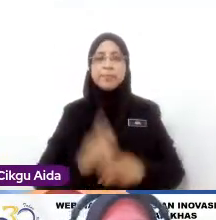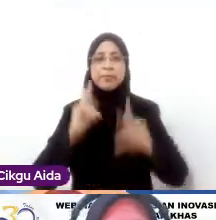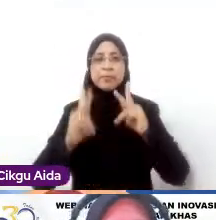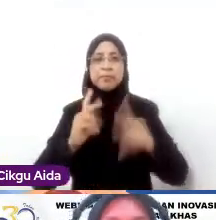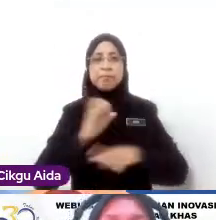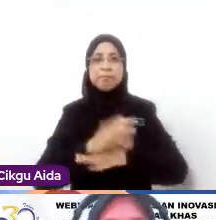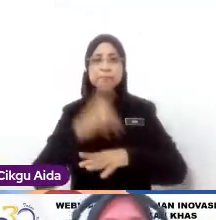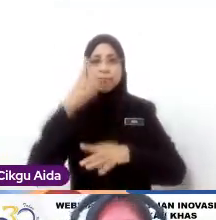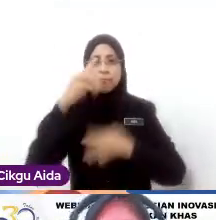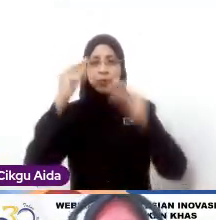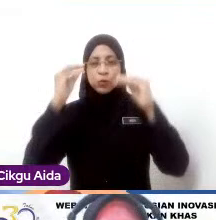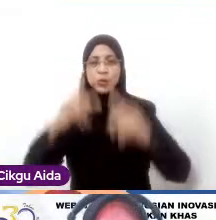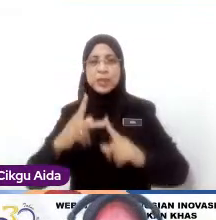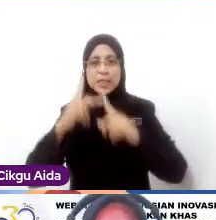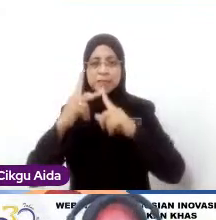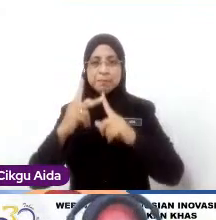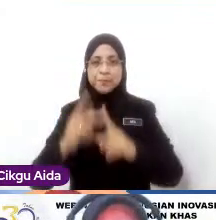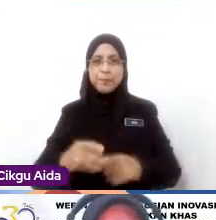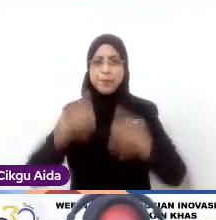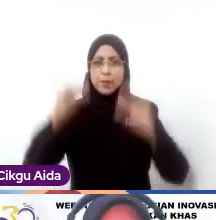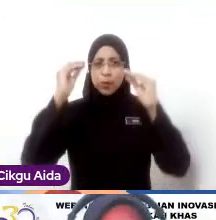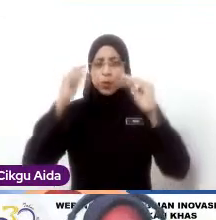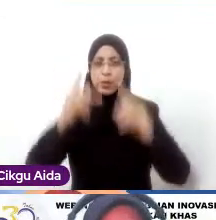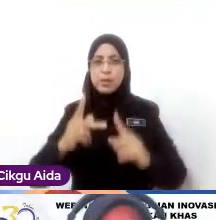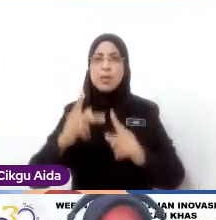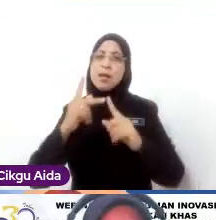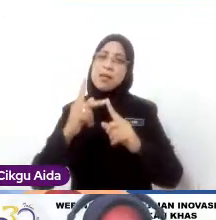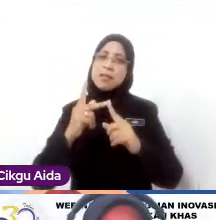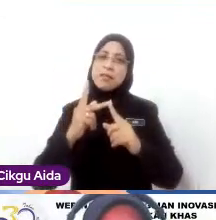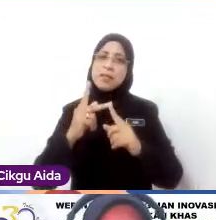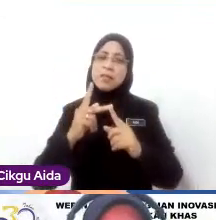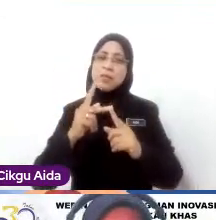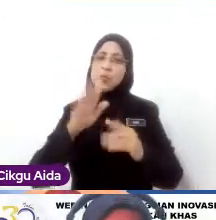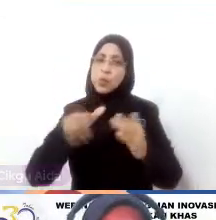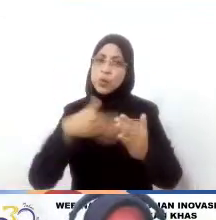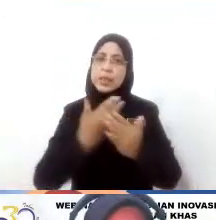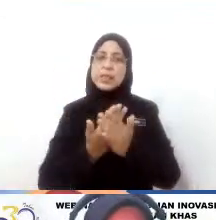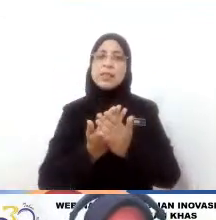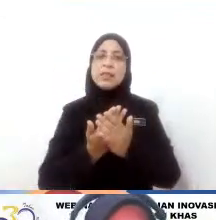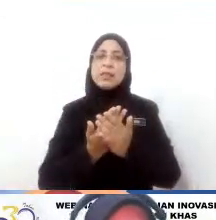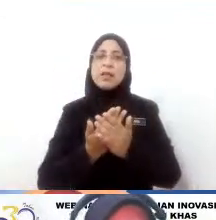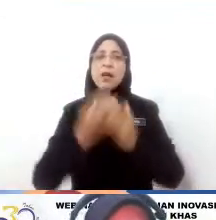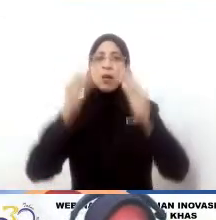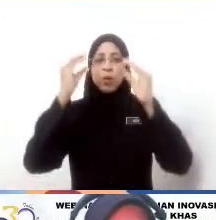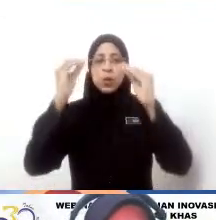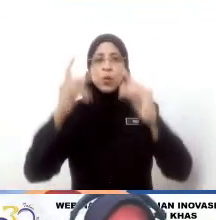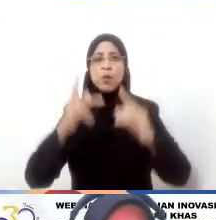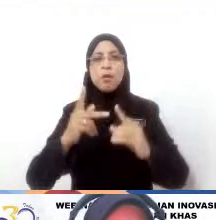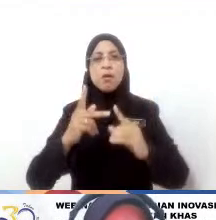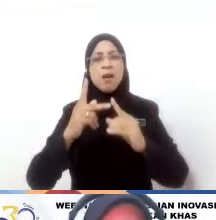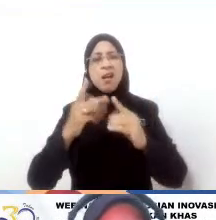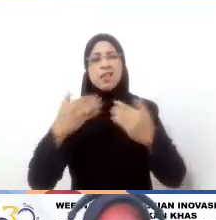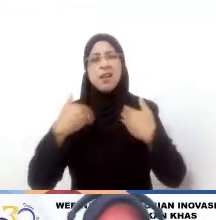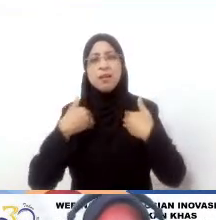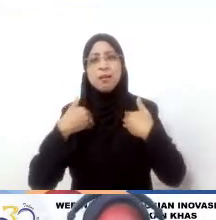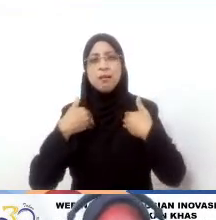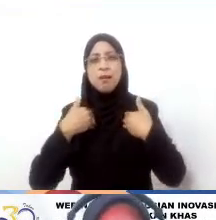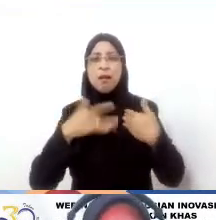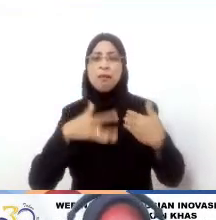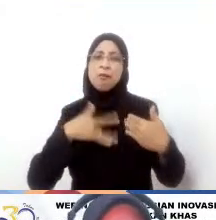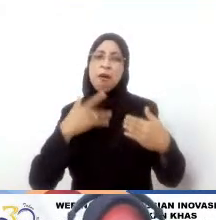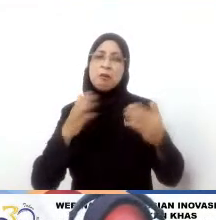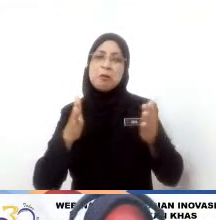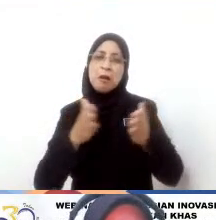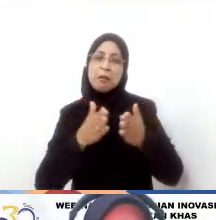Okey, kata-kata perangsang guru-guru pendidikan khas, sebenarnya kan banyak yang guru-guru pendidikan khas ni berkecil hati. Sebabnya kadang-kadang ada orang cakap,